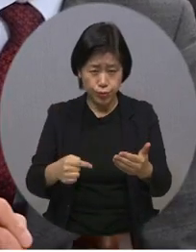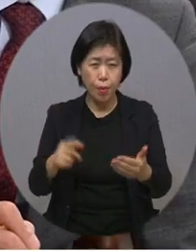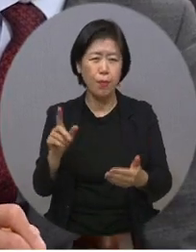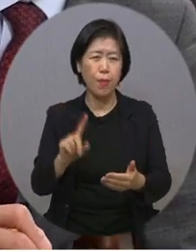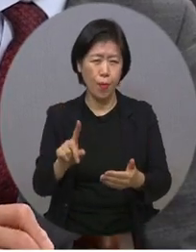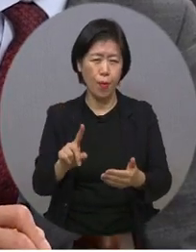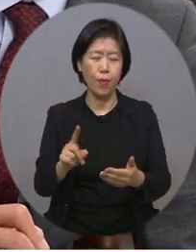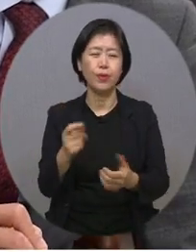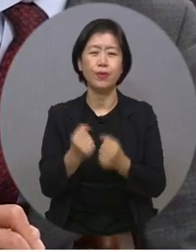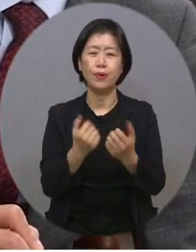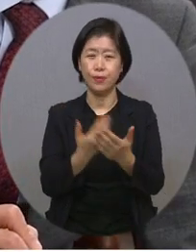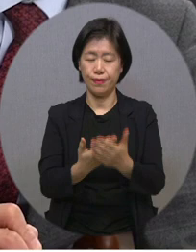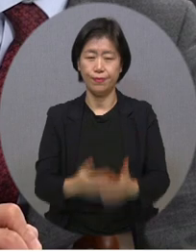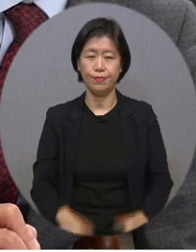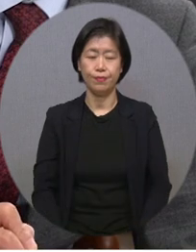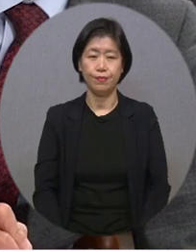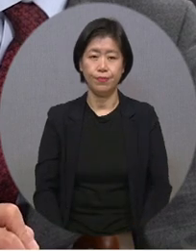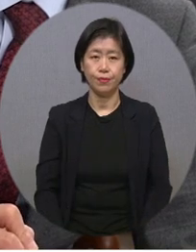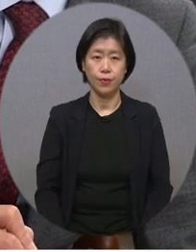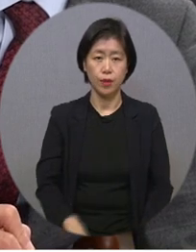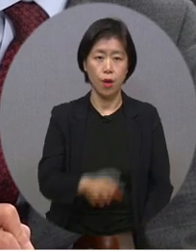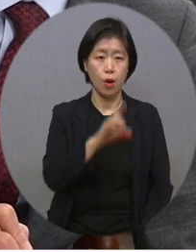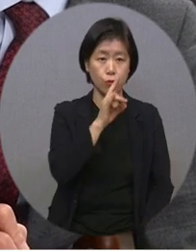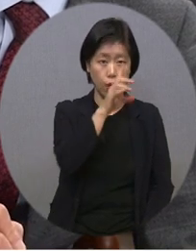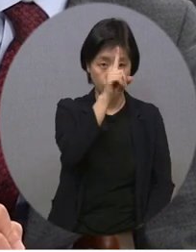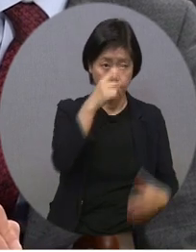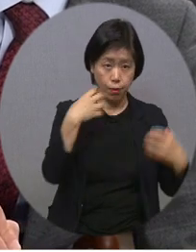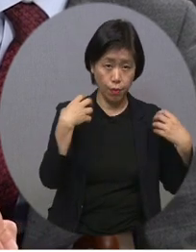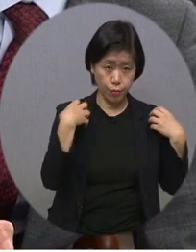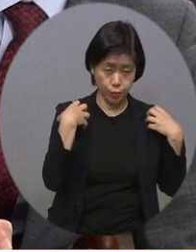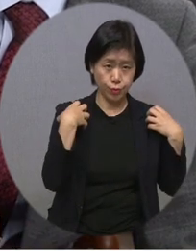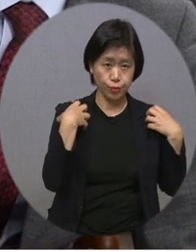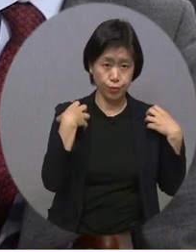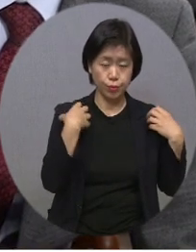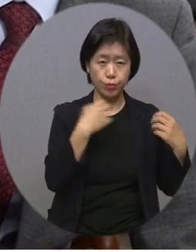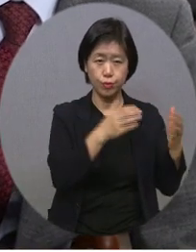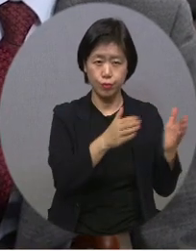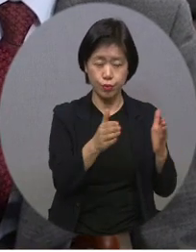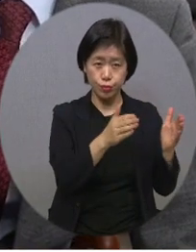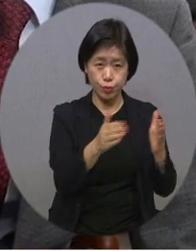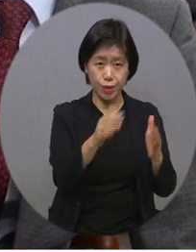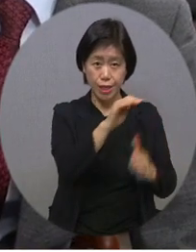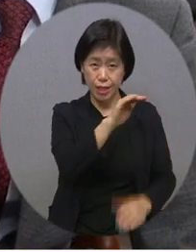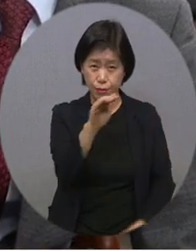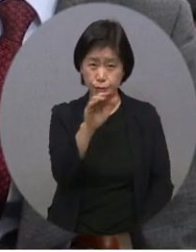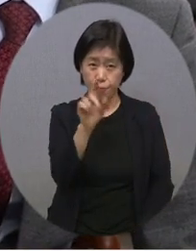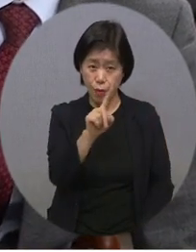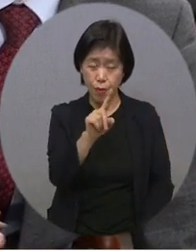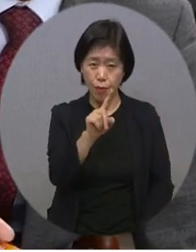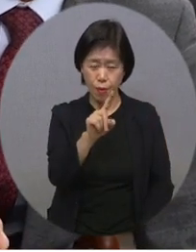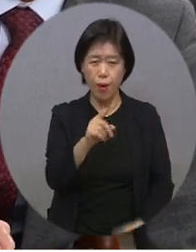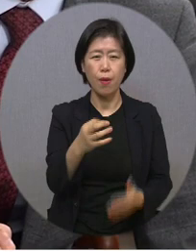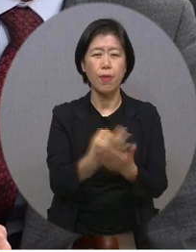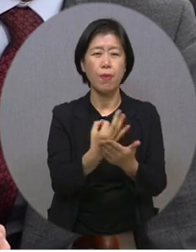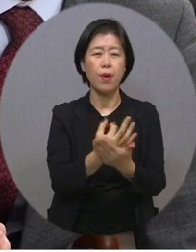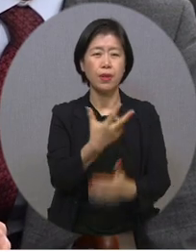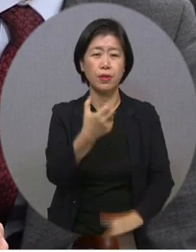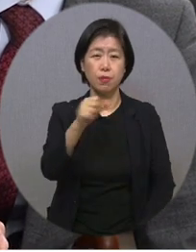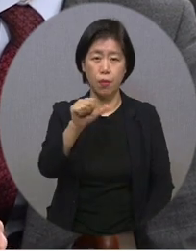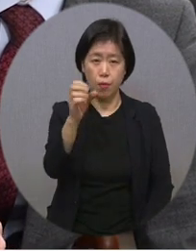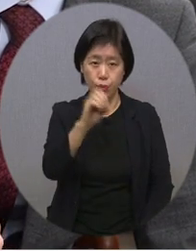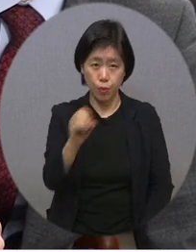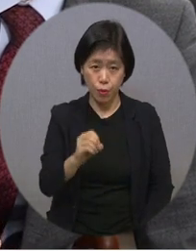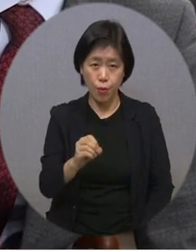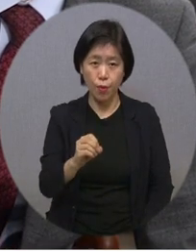앞에서도 말씀드렸지만 사실 중앙정부에서 마련된 기준 뭐 중위소득 뭐75% 이내 지원하고